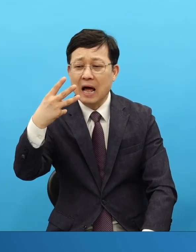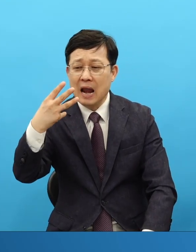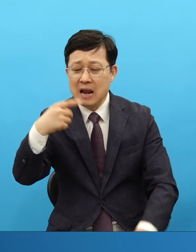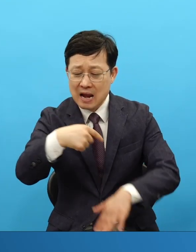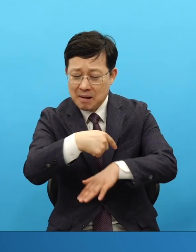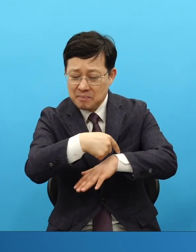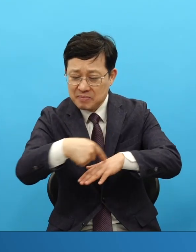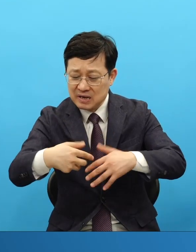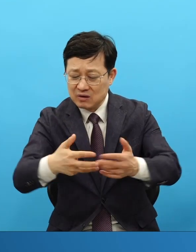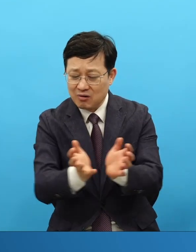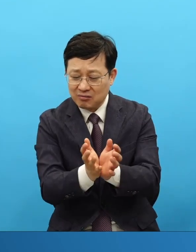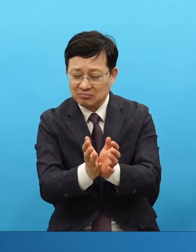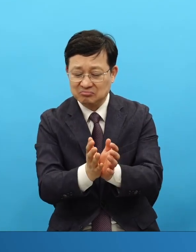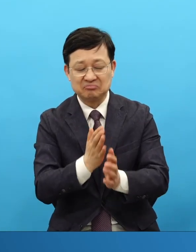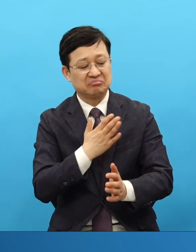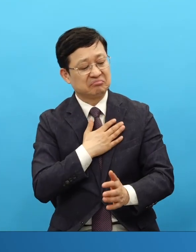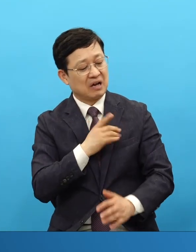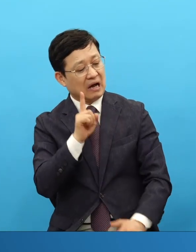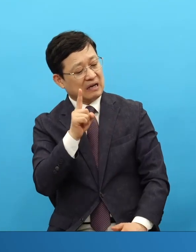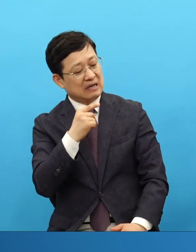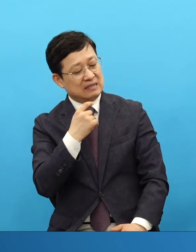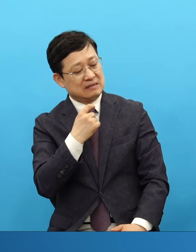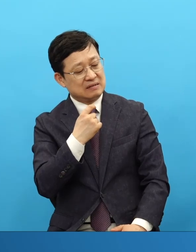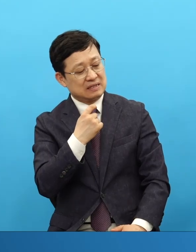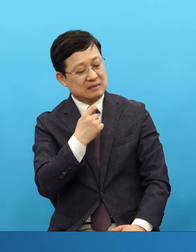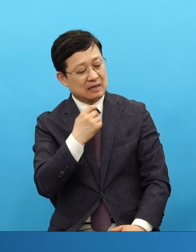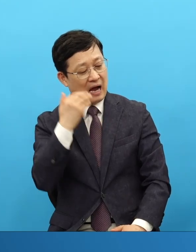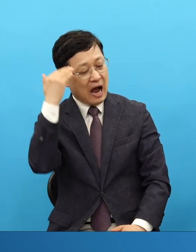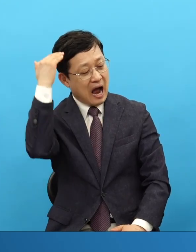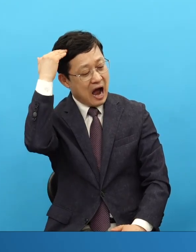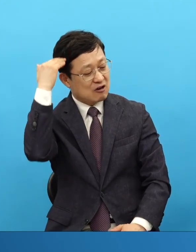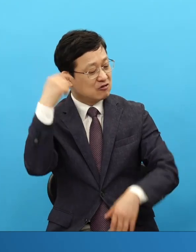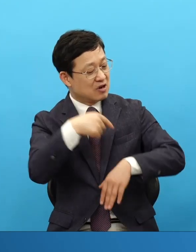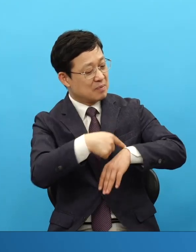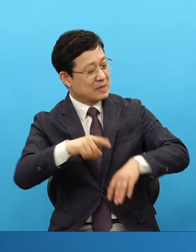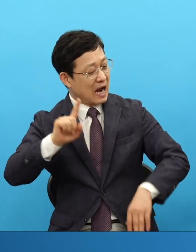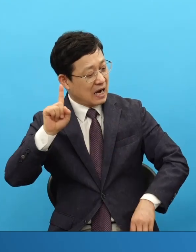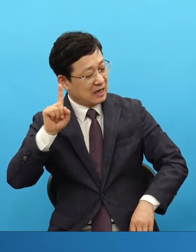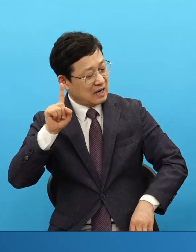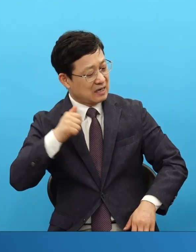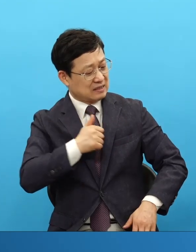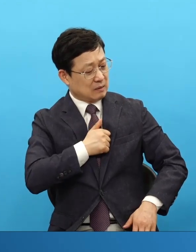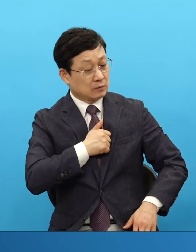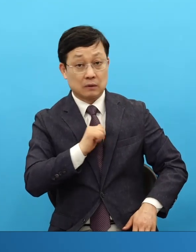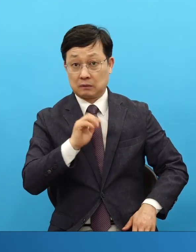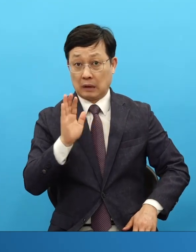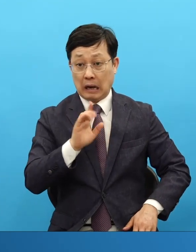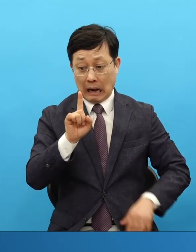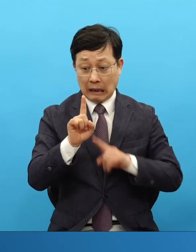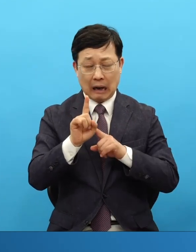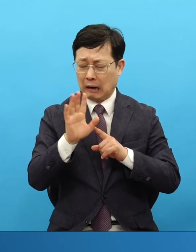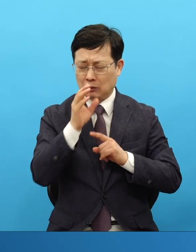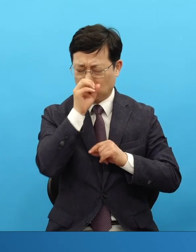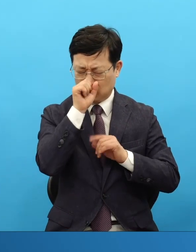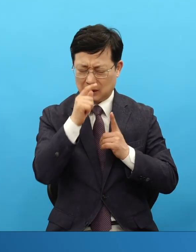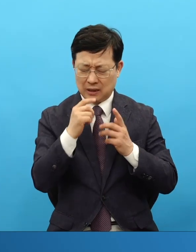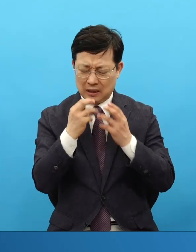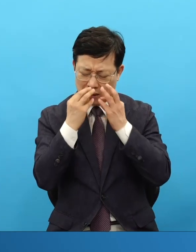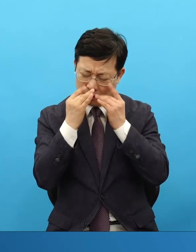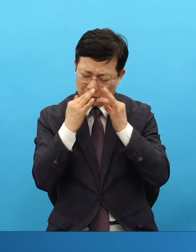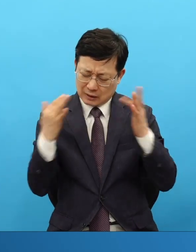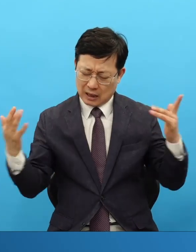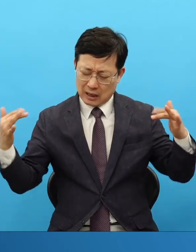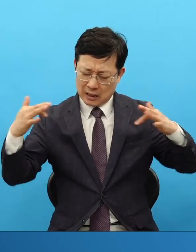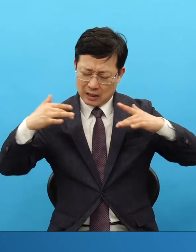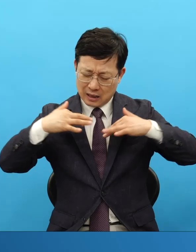말 아닙니다. The delivery people, that's not really a good term. 우리는 다민족을 이루어야 돼요. We must fulfill the multi-ethnic nations.